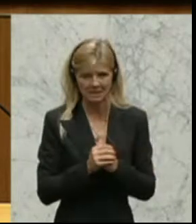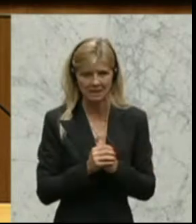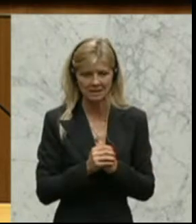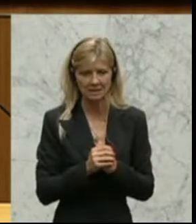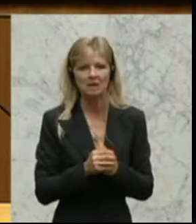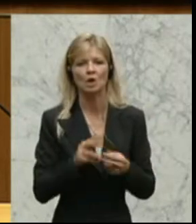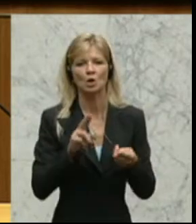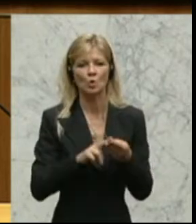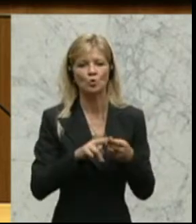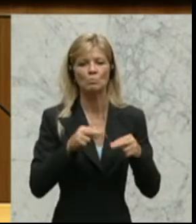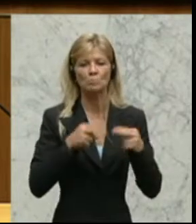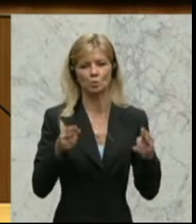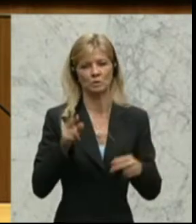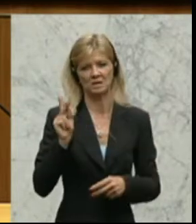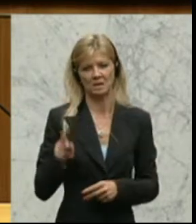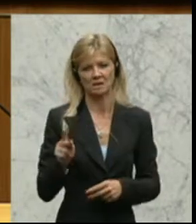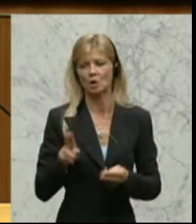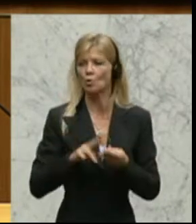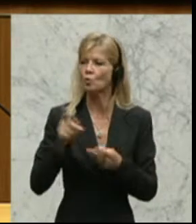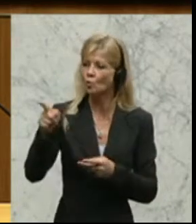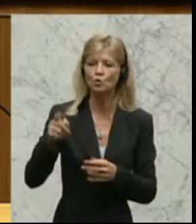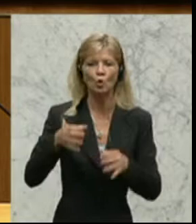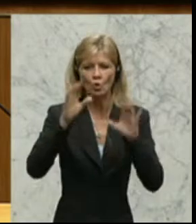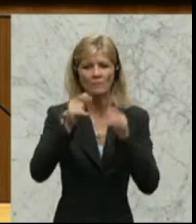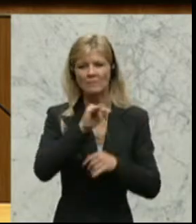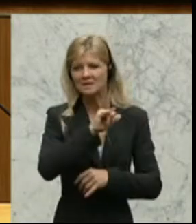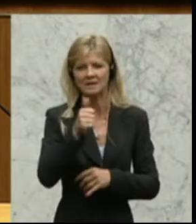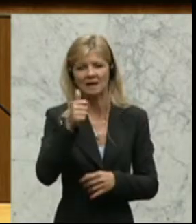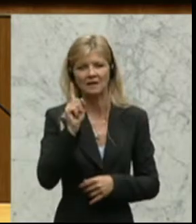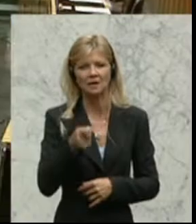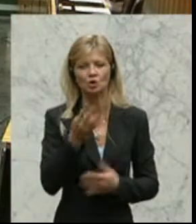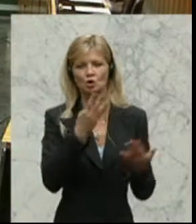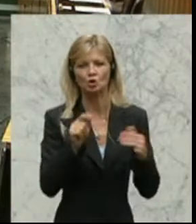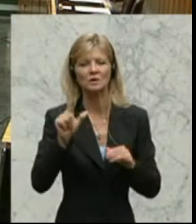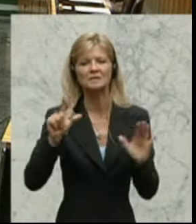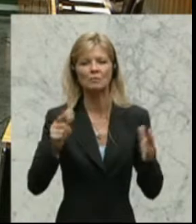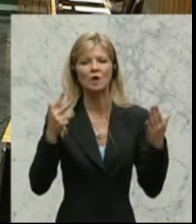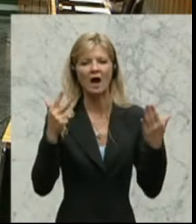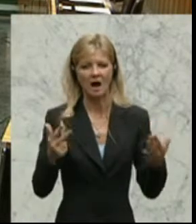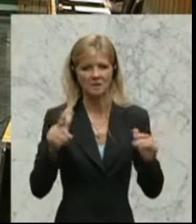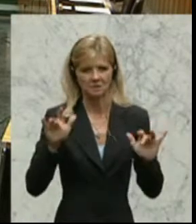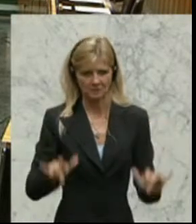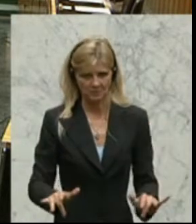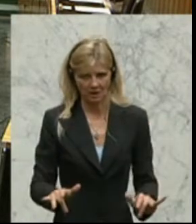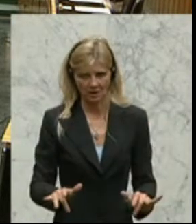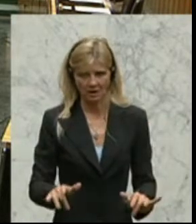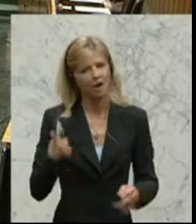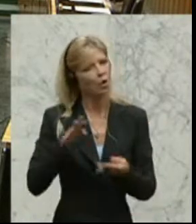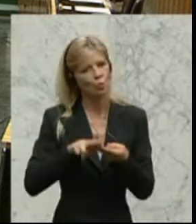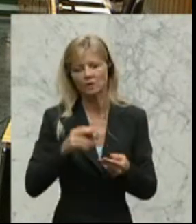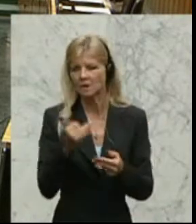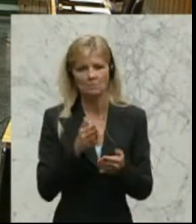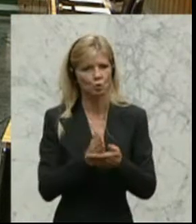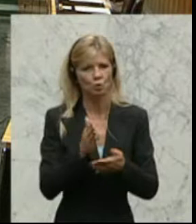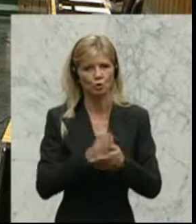in der Bundesregierung ist und durchgehend den Finanzminister stellt. Das heißt, alles, was wir heute hier diskutieren und alles,